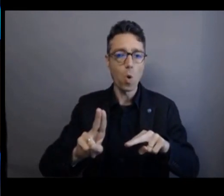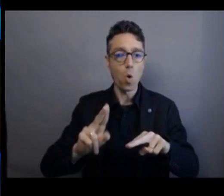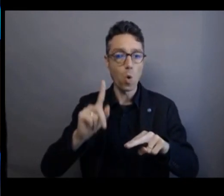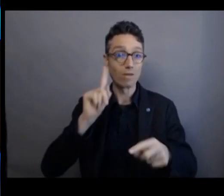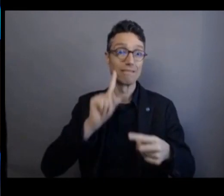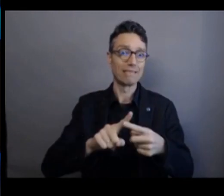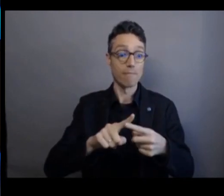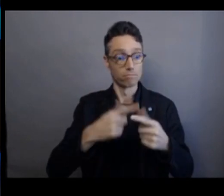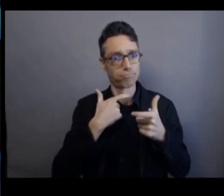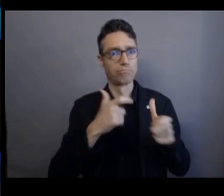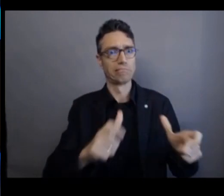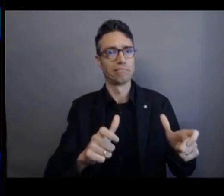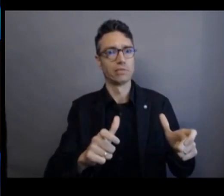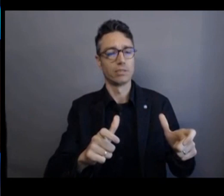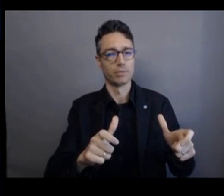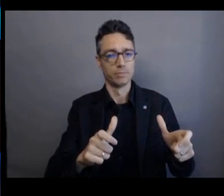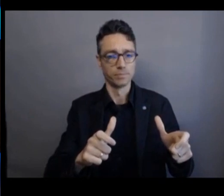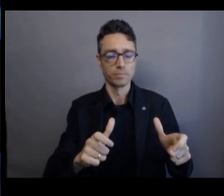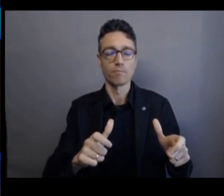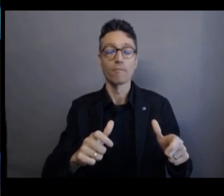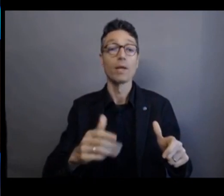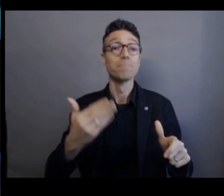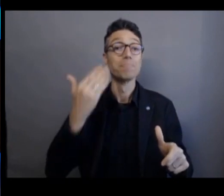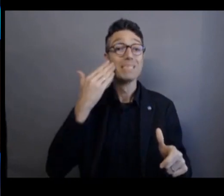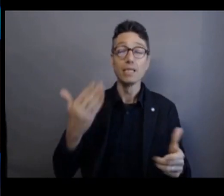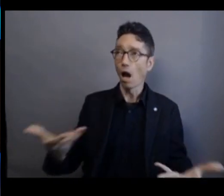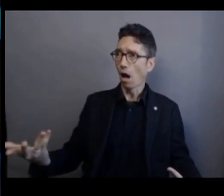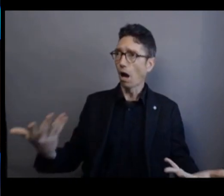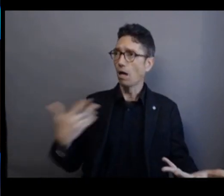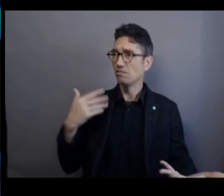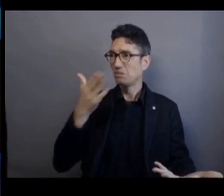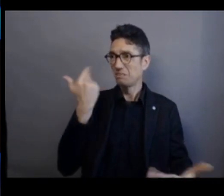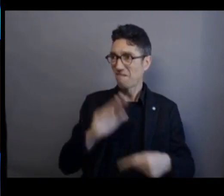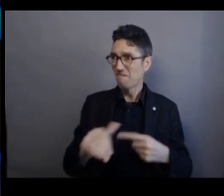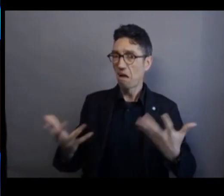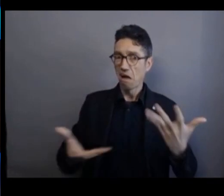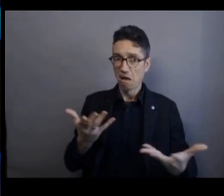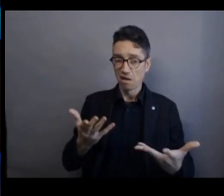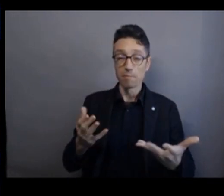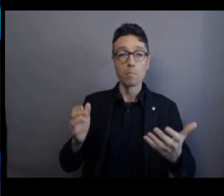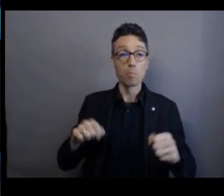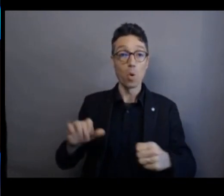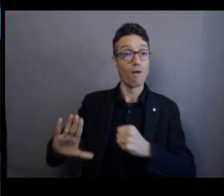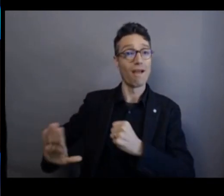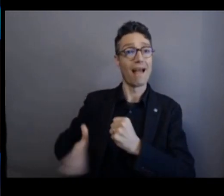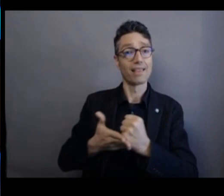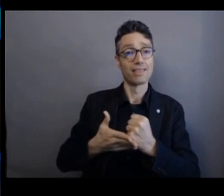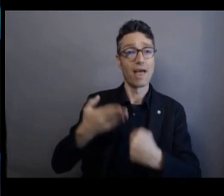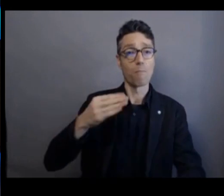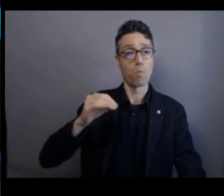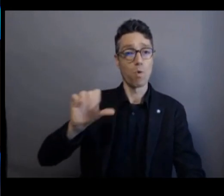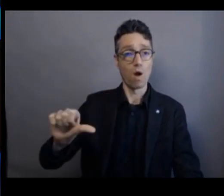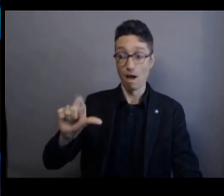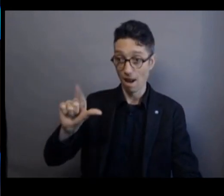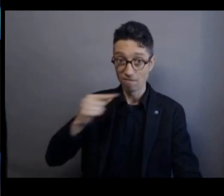qu'il est possible aussi, quand on ne sait pas comment faire, d'avoir une assistance à maîtrise d'ouvrage. Vous demandez à un spécialiste de venir sur place, de regarder